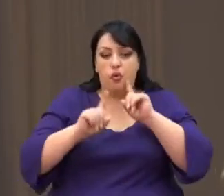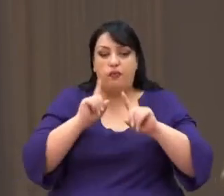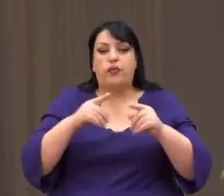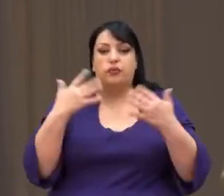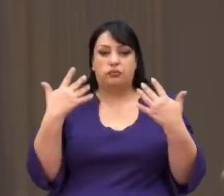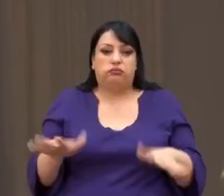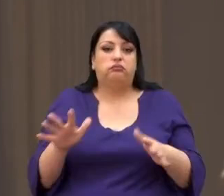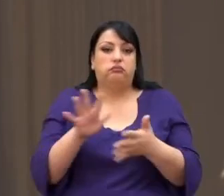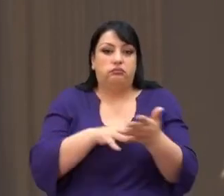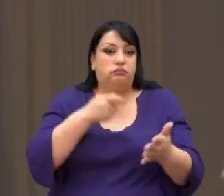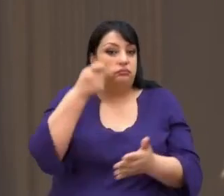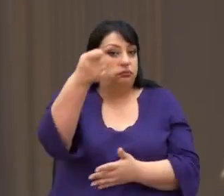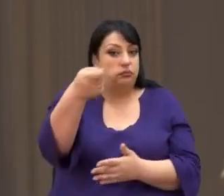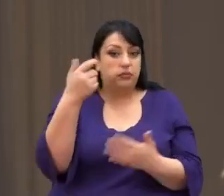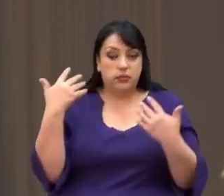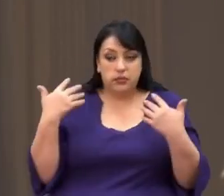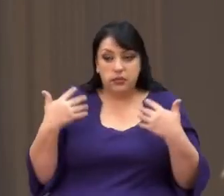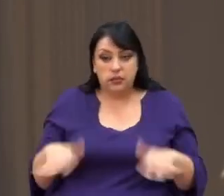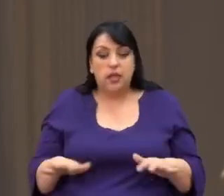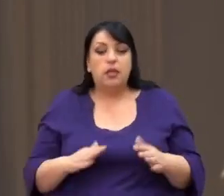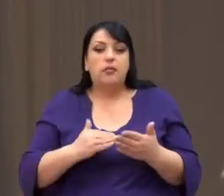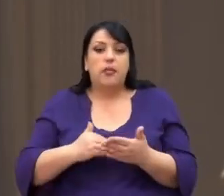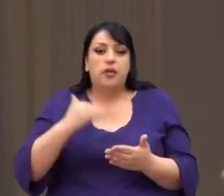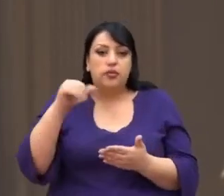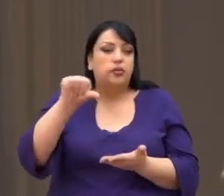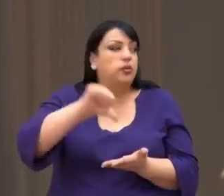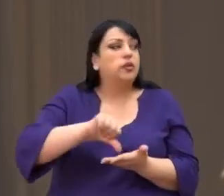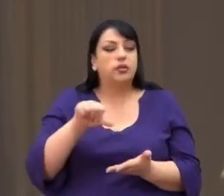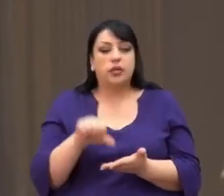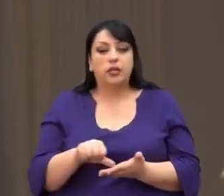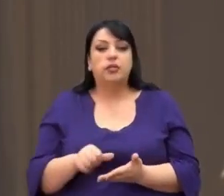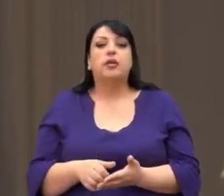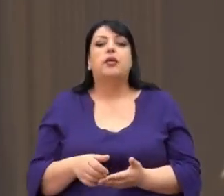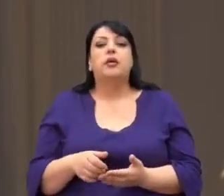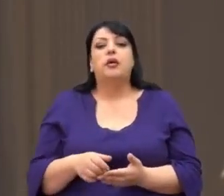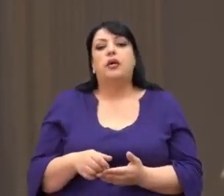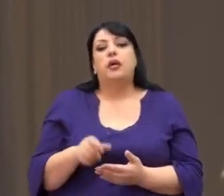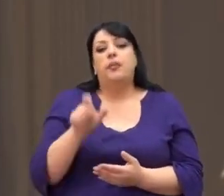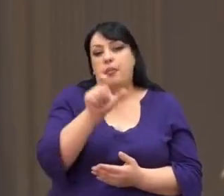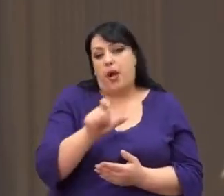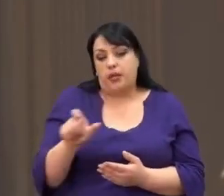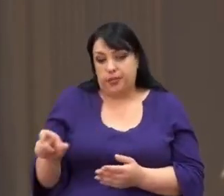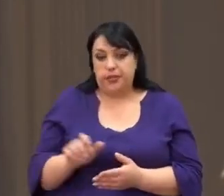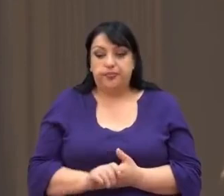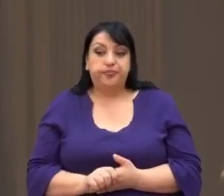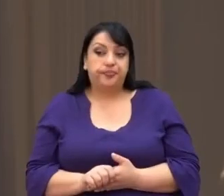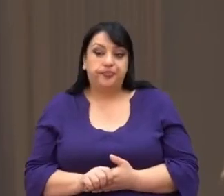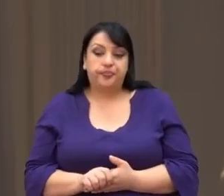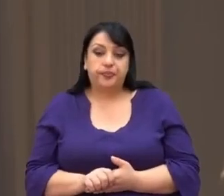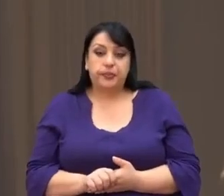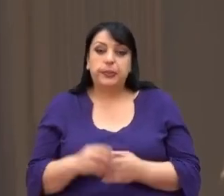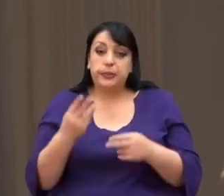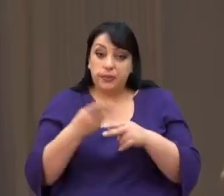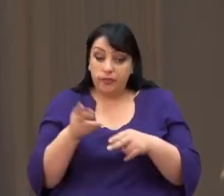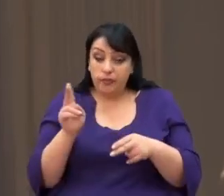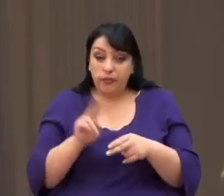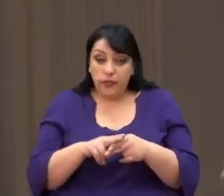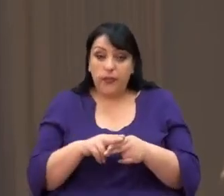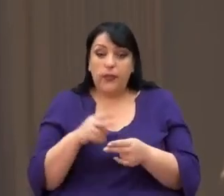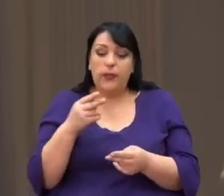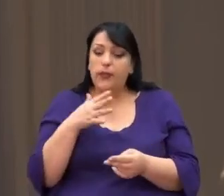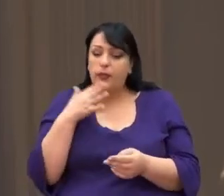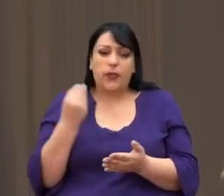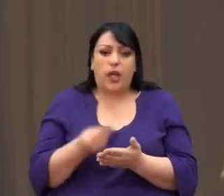կողմից բարձրագույն ներկայացուցչական մարմին, և հետևաբար արժևորումը